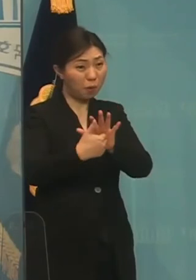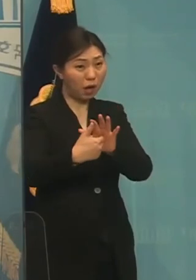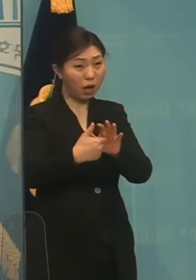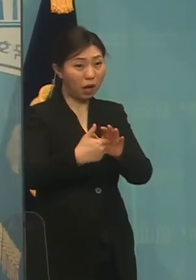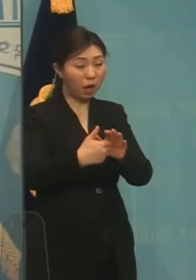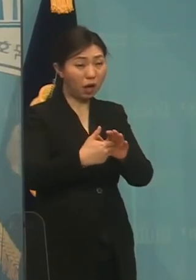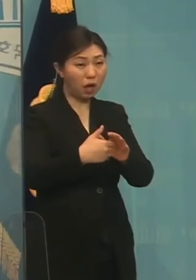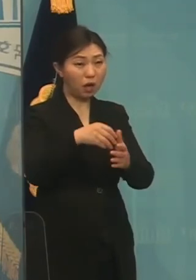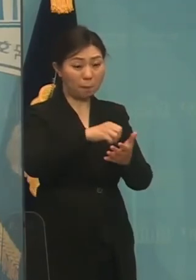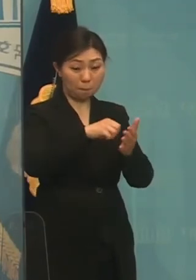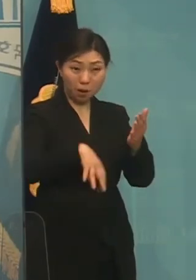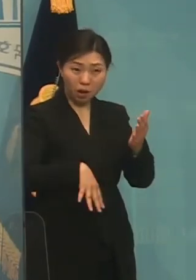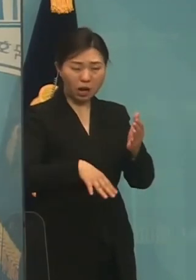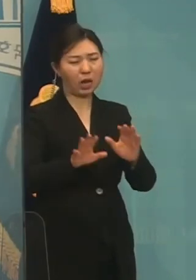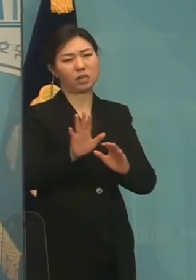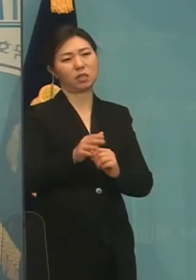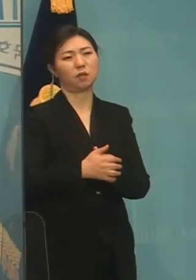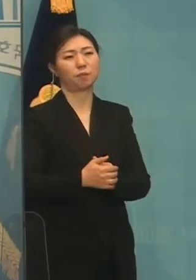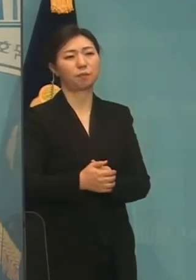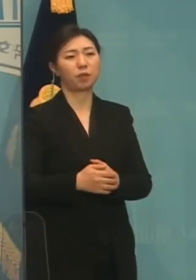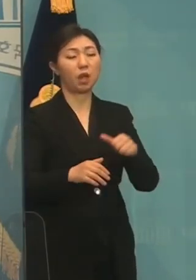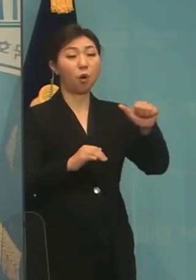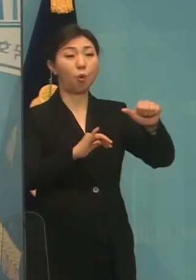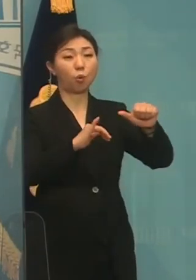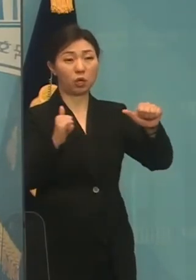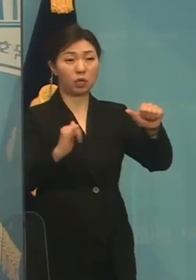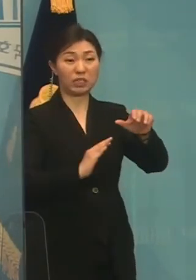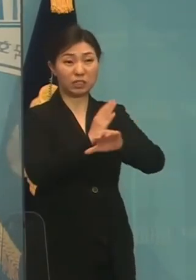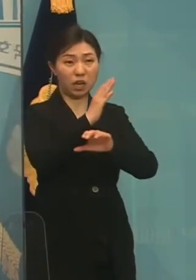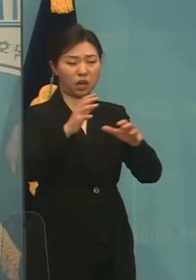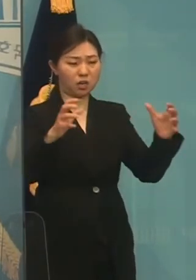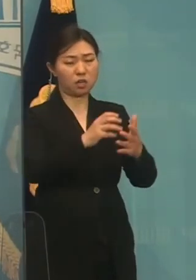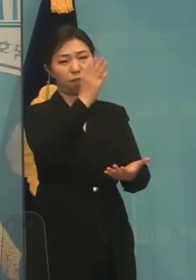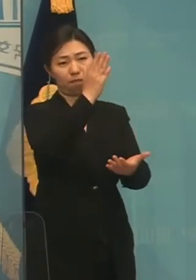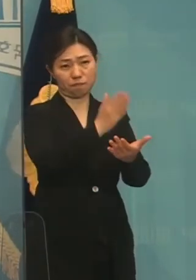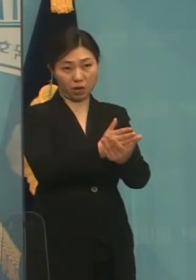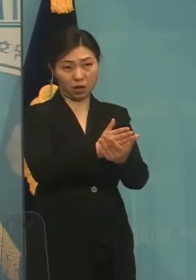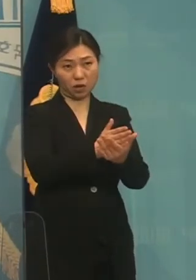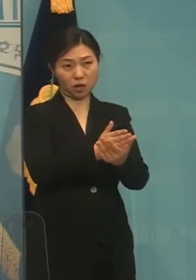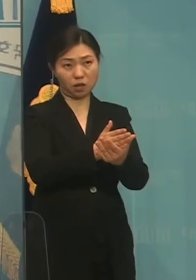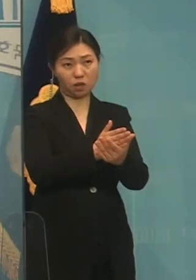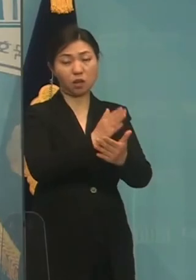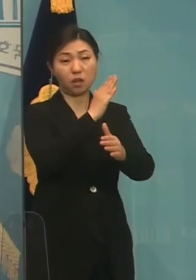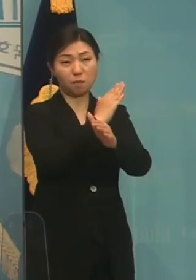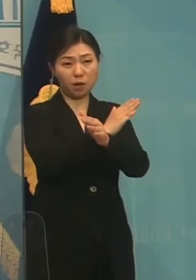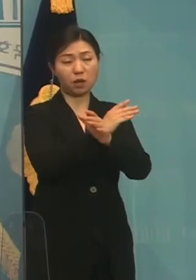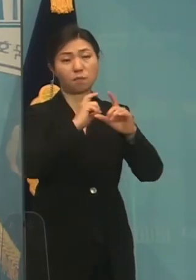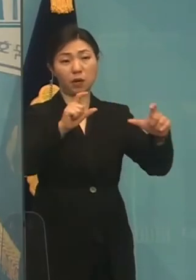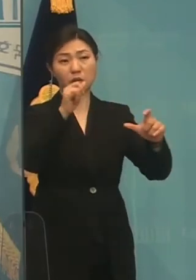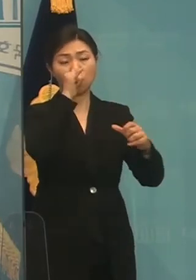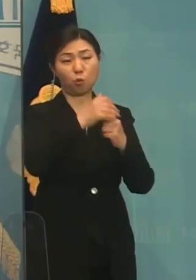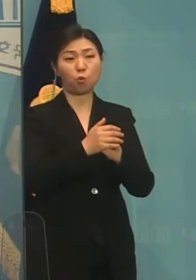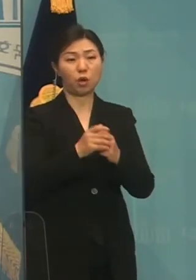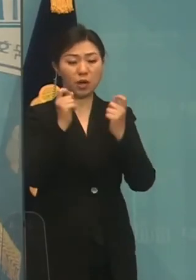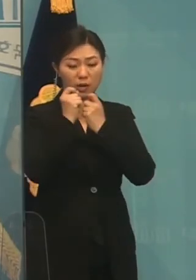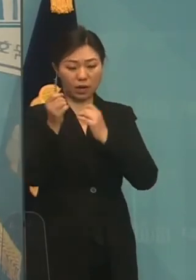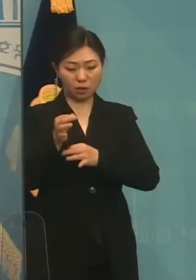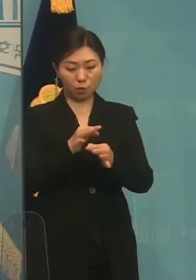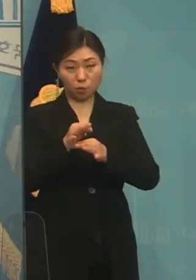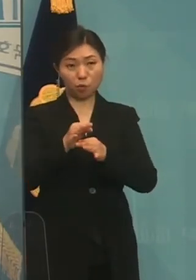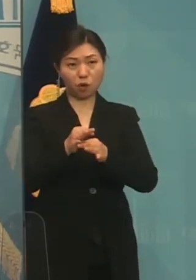방역을 위해 5인 이상의 인원에 대한 집합금지 명령을 내리고 자영업자들의 영업도 제한하고 있는